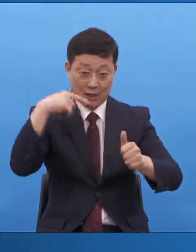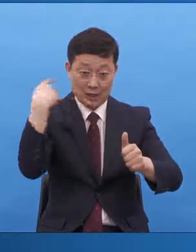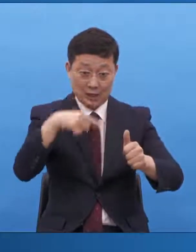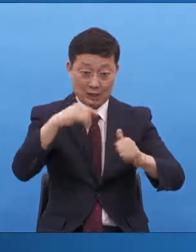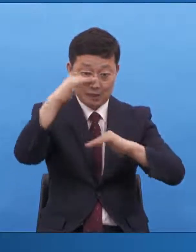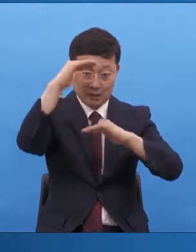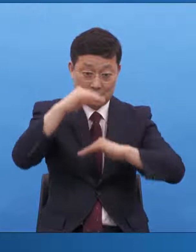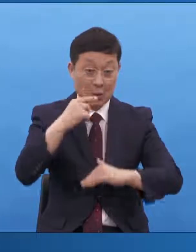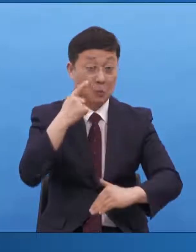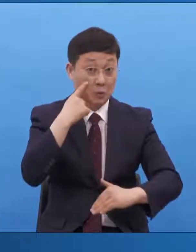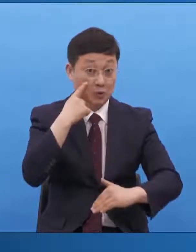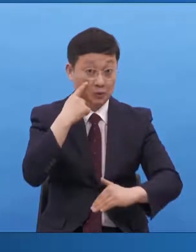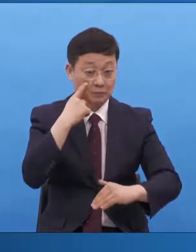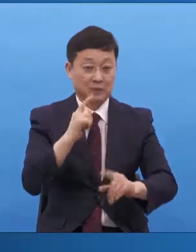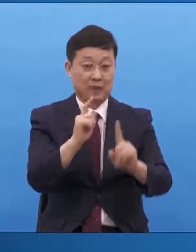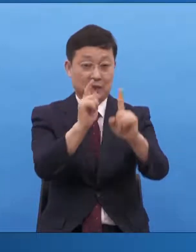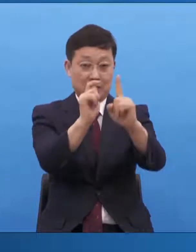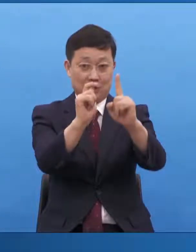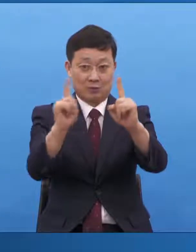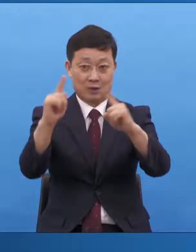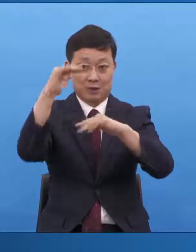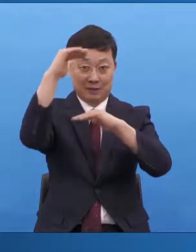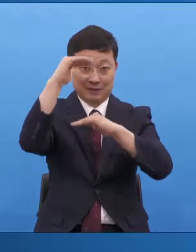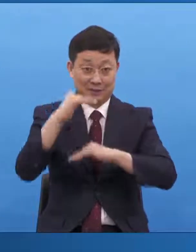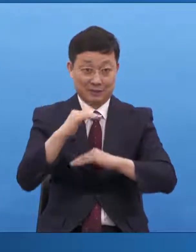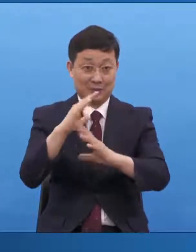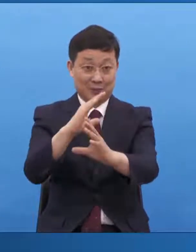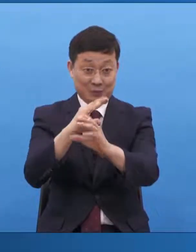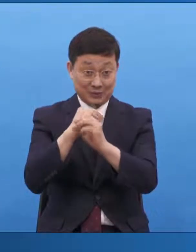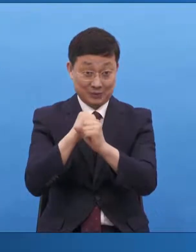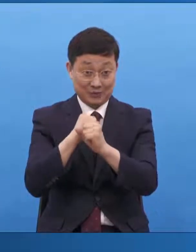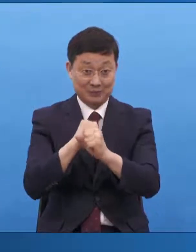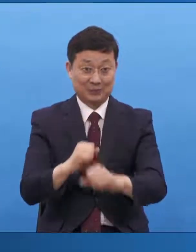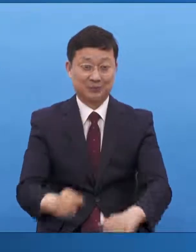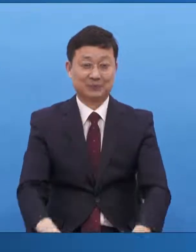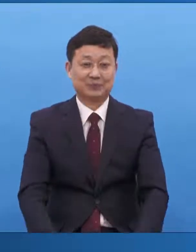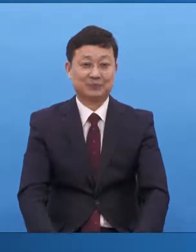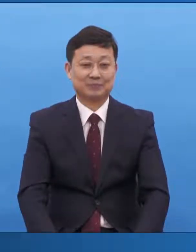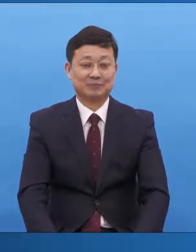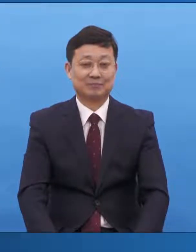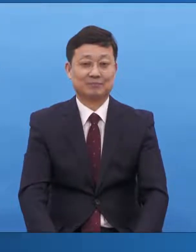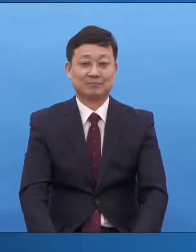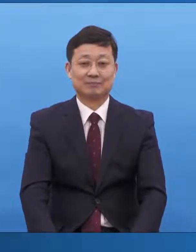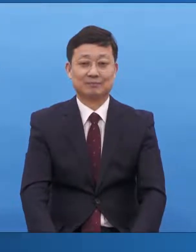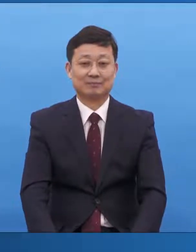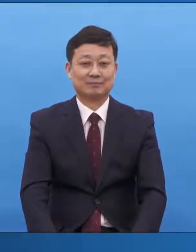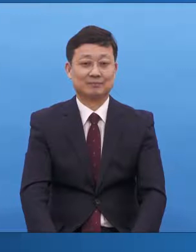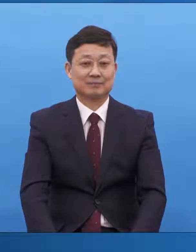1갑니다. Lecture 1.